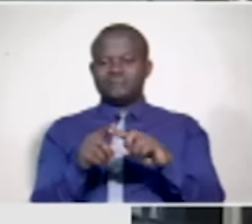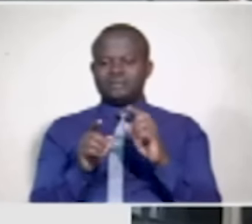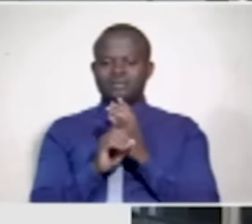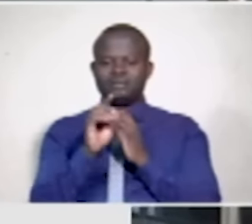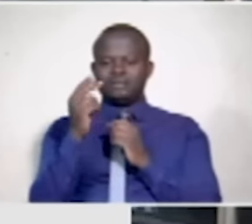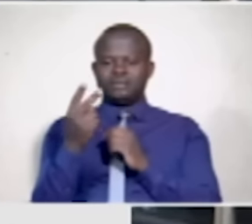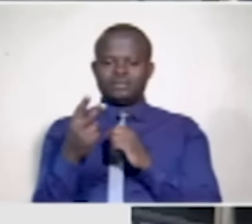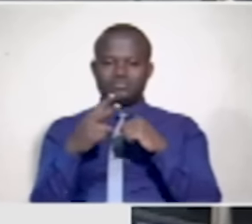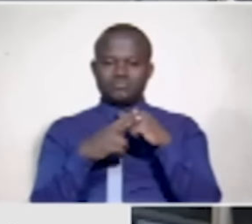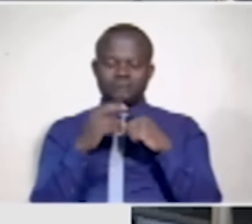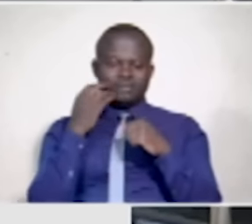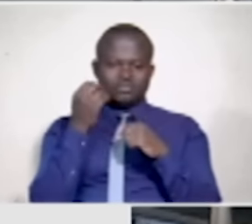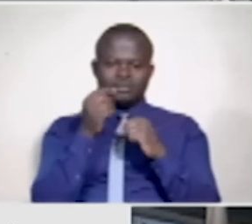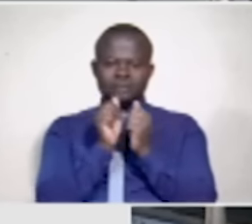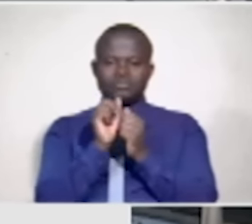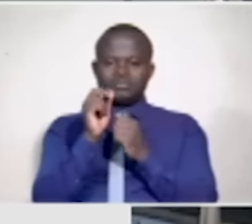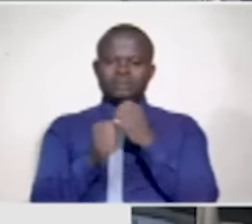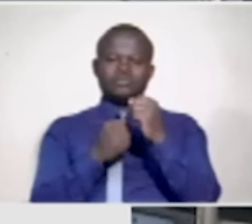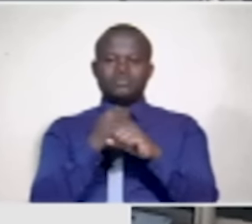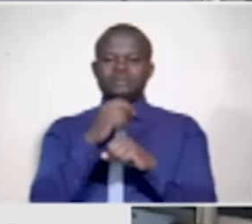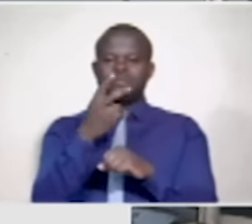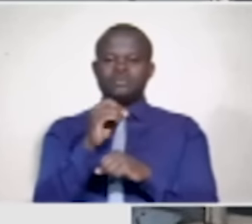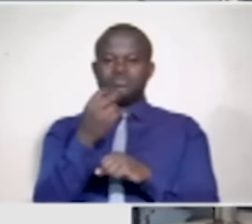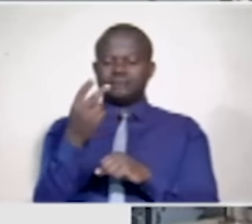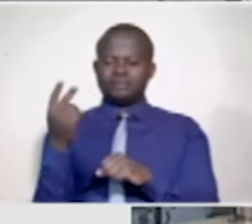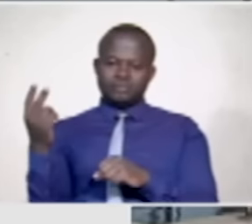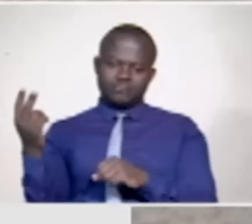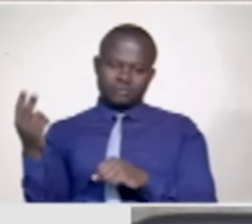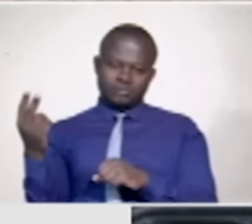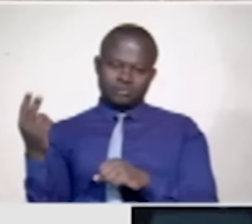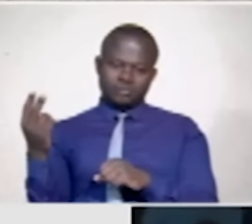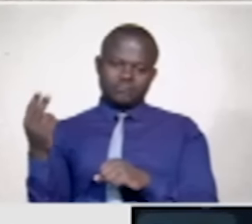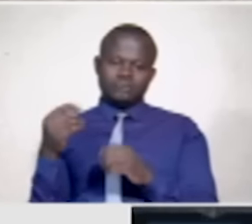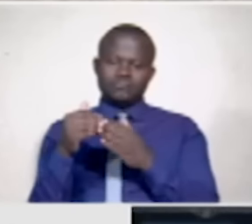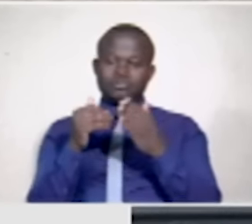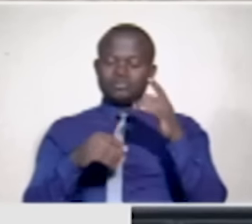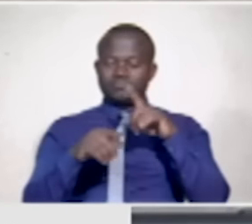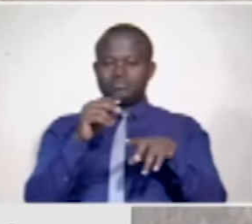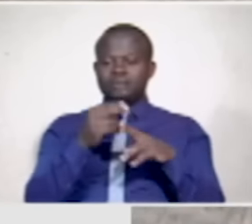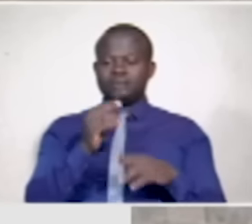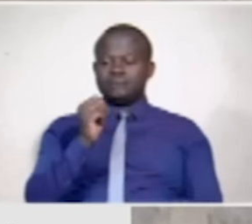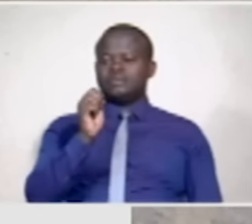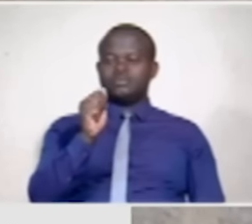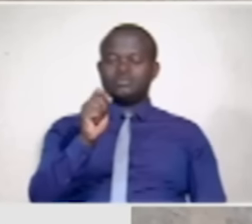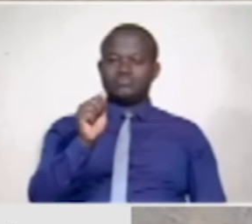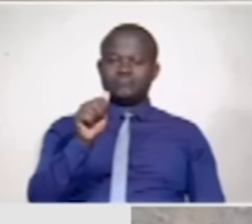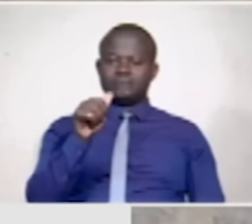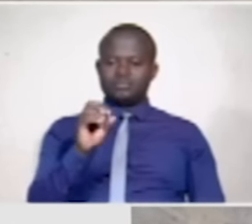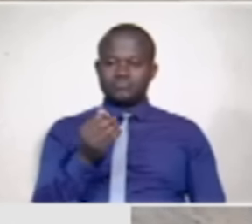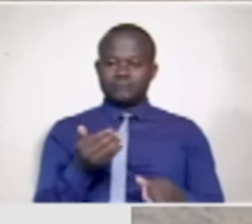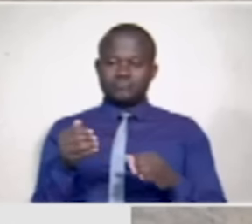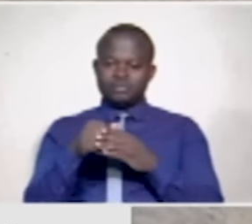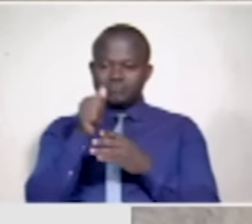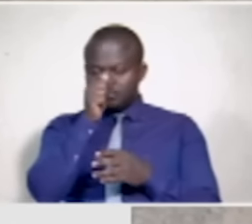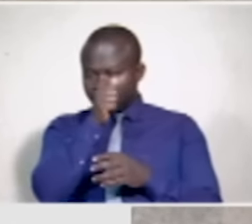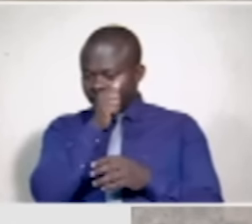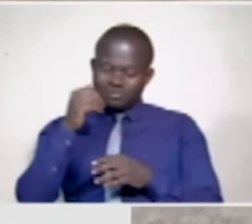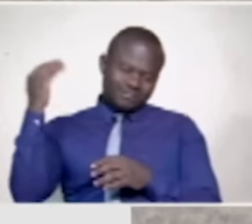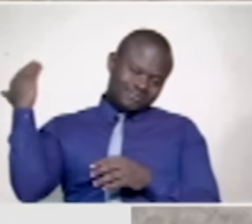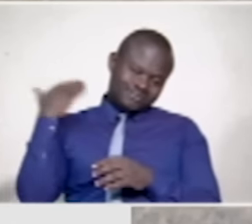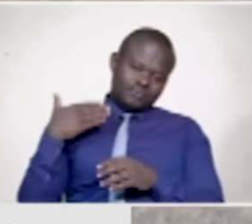ya 27 Ukuboza umwaka w'2022 yabanje kwica uwitwa Matayo wari umwana wo mu muhanda